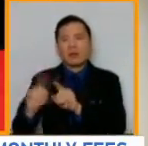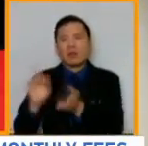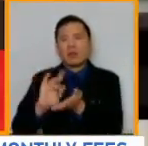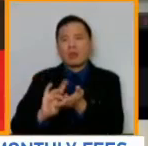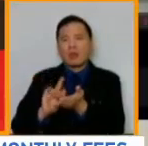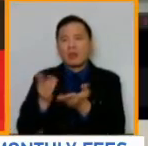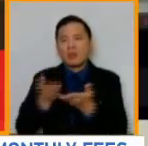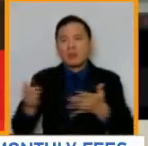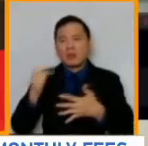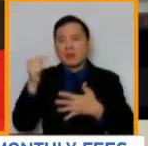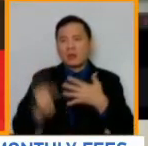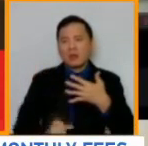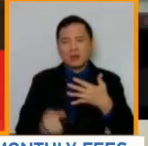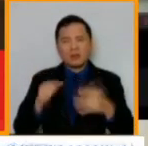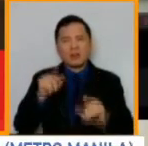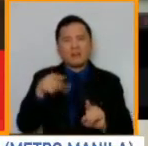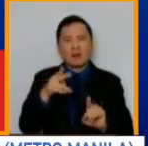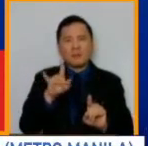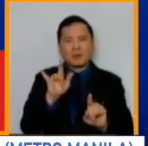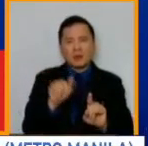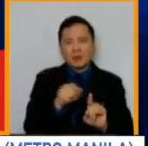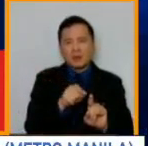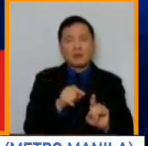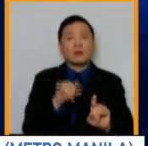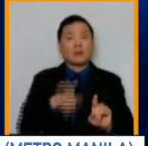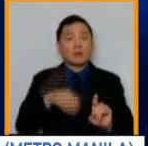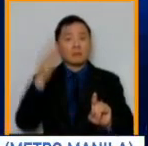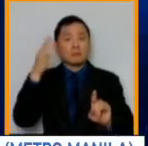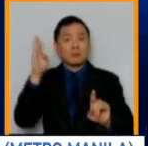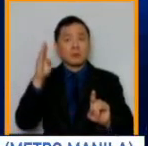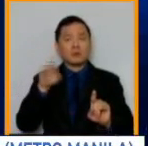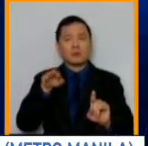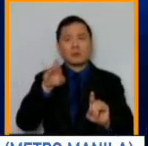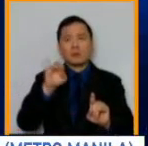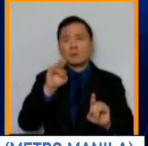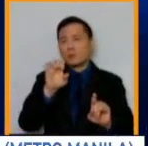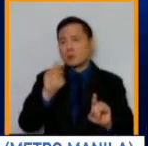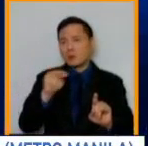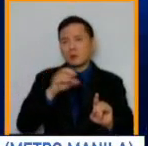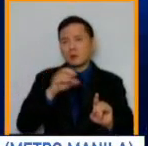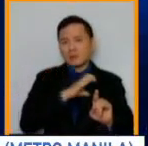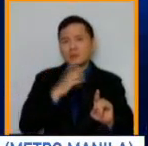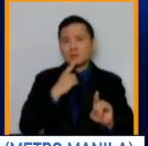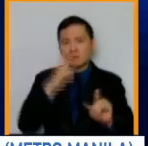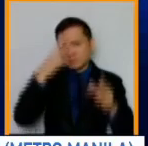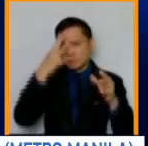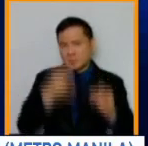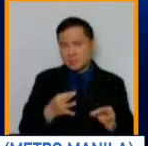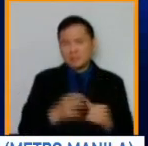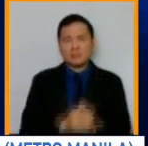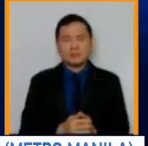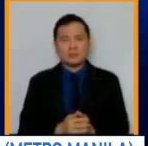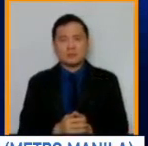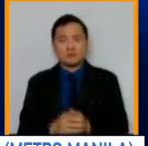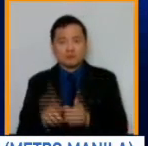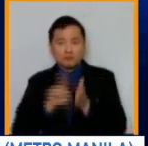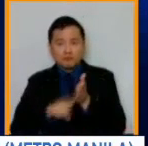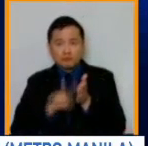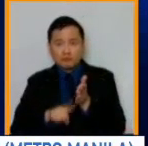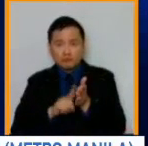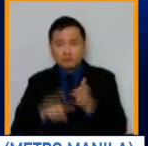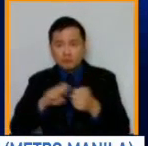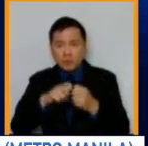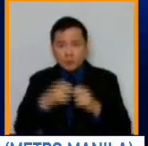inilabas na partial report ng Senate Blue Ribbon Committee. Sa halip daw kasing tulungan ang Senadong imbestigahan ng issue, pinili ni Pangulong Duterte